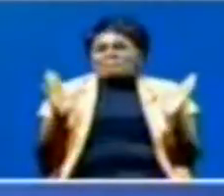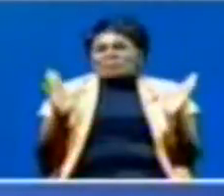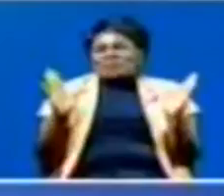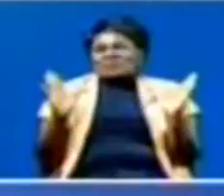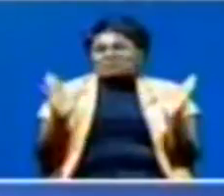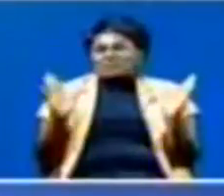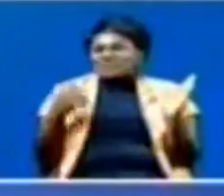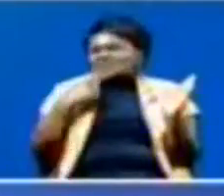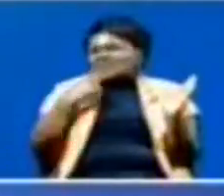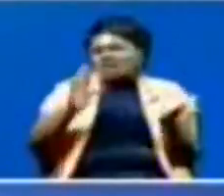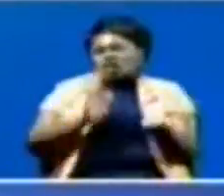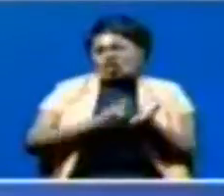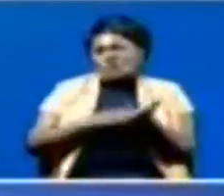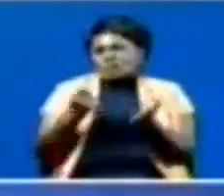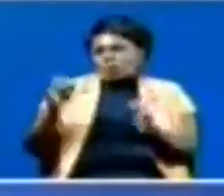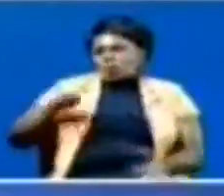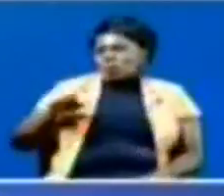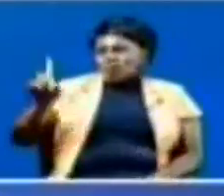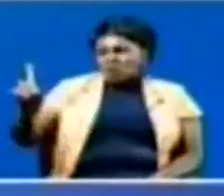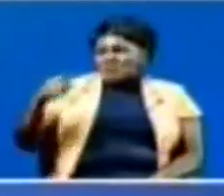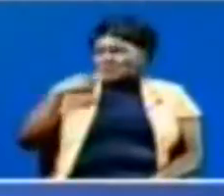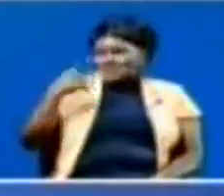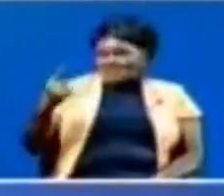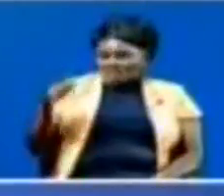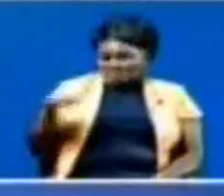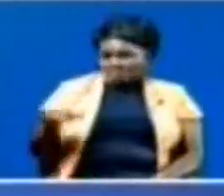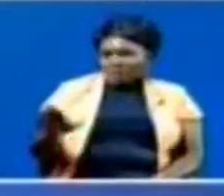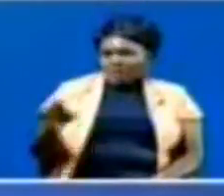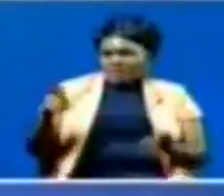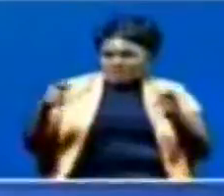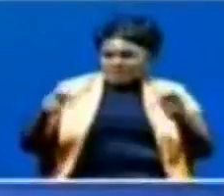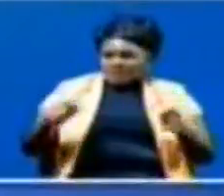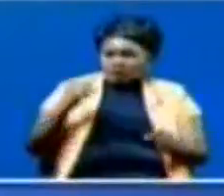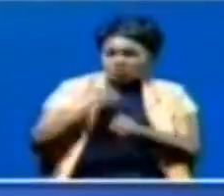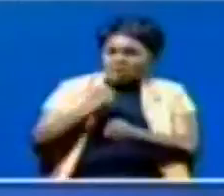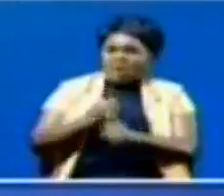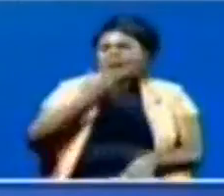Tukimalizia nataka nitupatie kibwagizo kwa sababu kuna mwanamke fulani ambaye amesema yeye amejaribu kumfurahisha